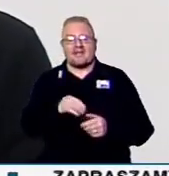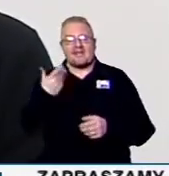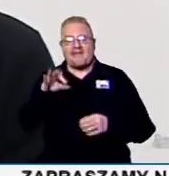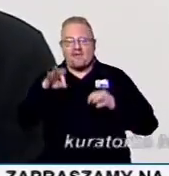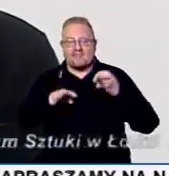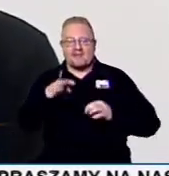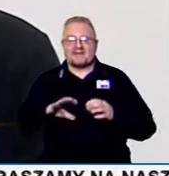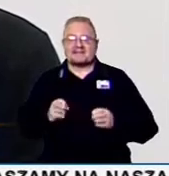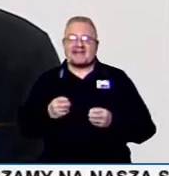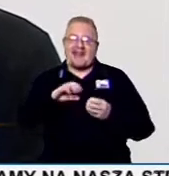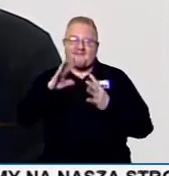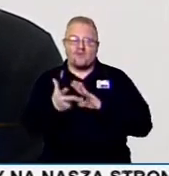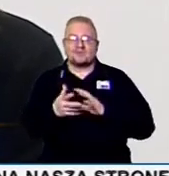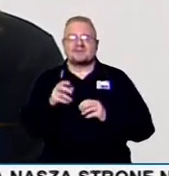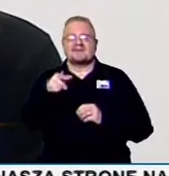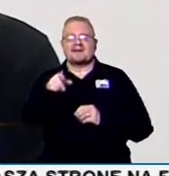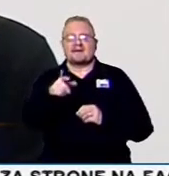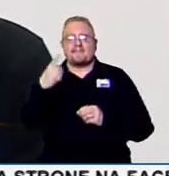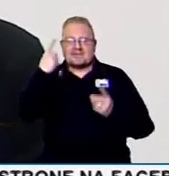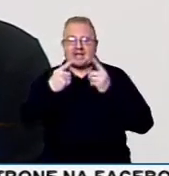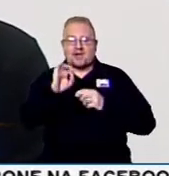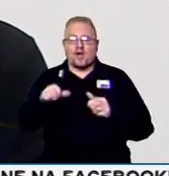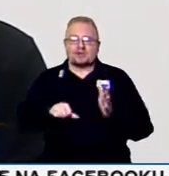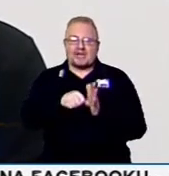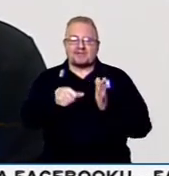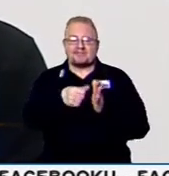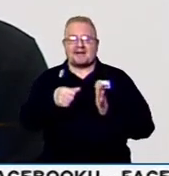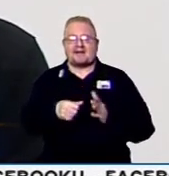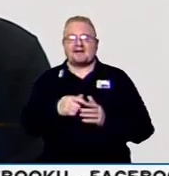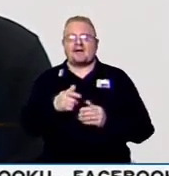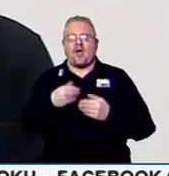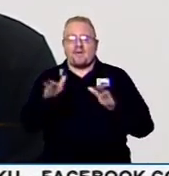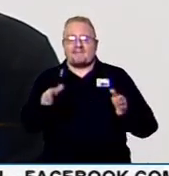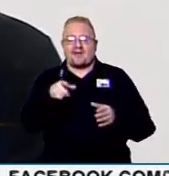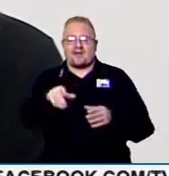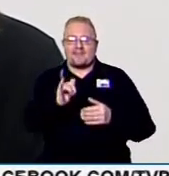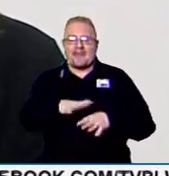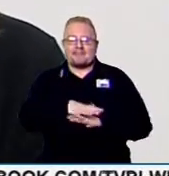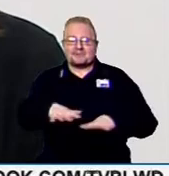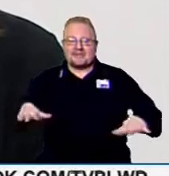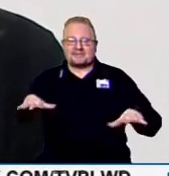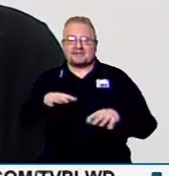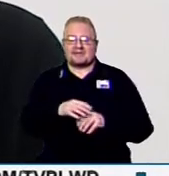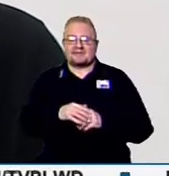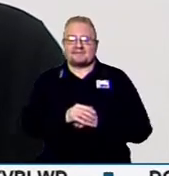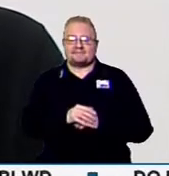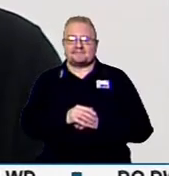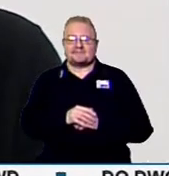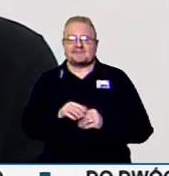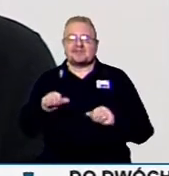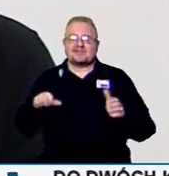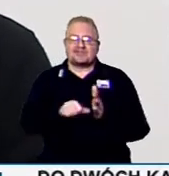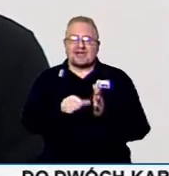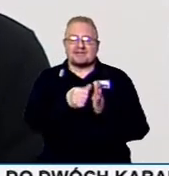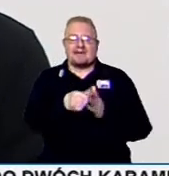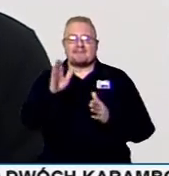niewątpliwie zrewolucjonizowała myślenie o rzeźbie, praktykowanie rzeźby, otwierając ją na przestrzeń. Rzeźba